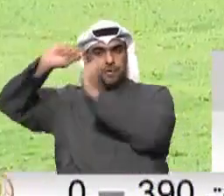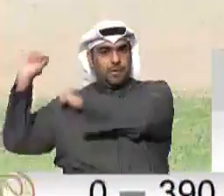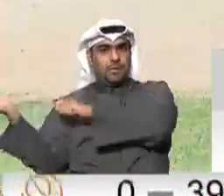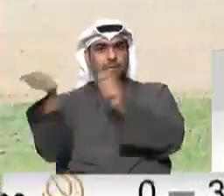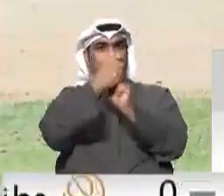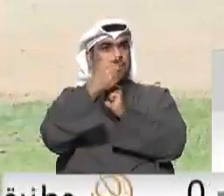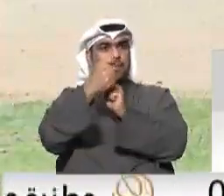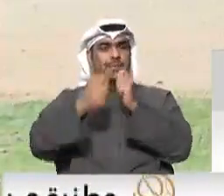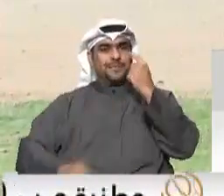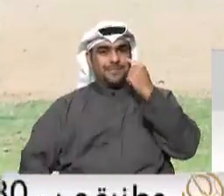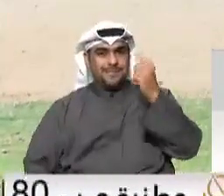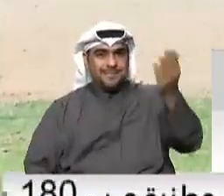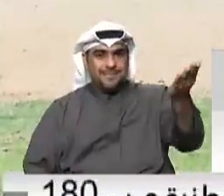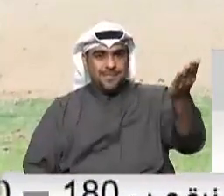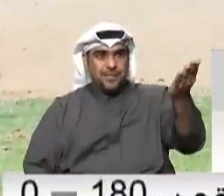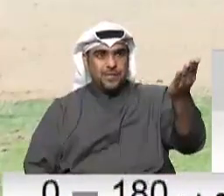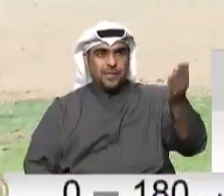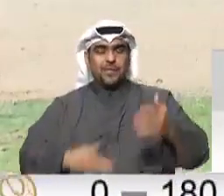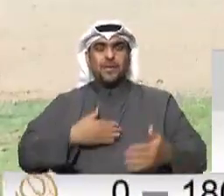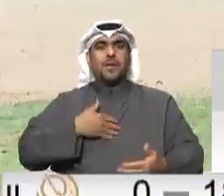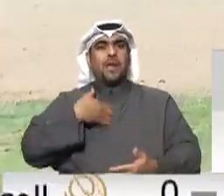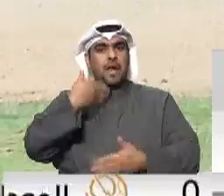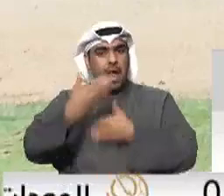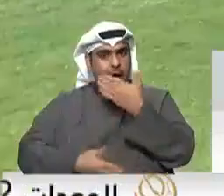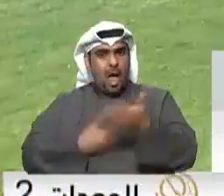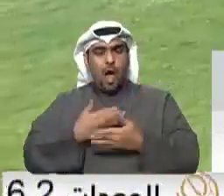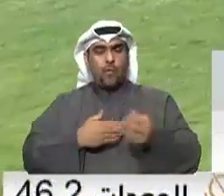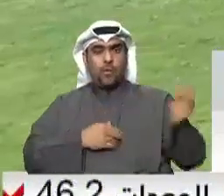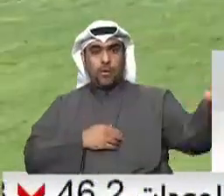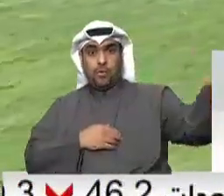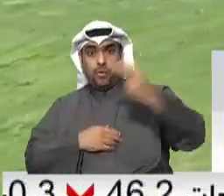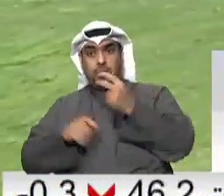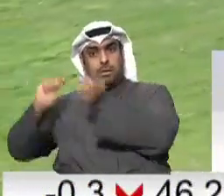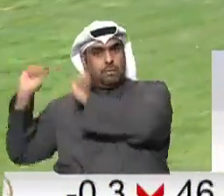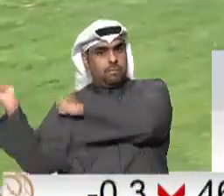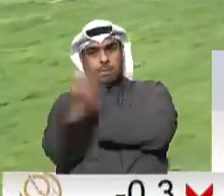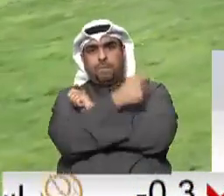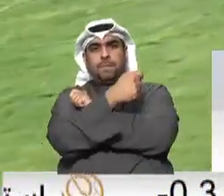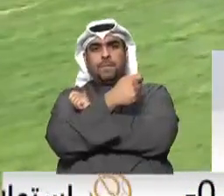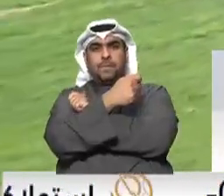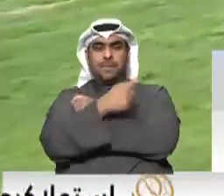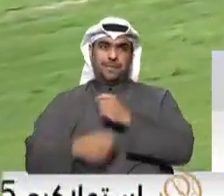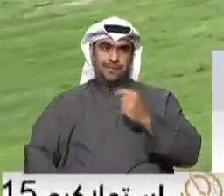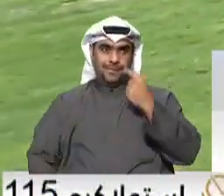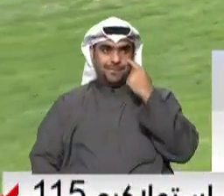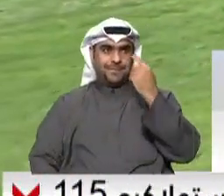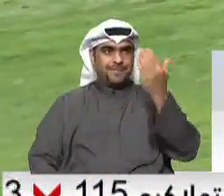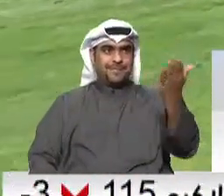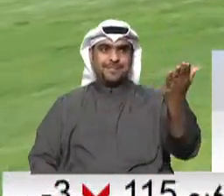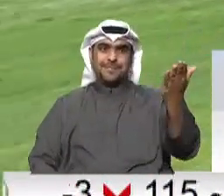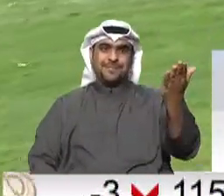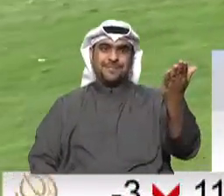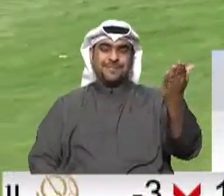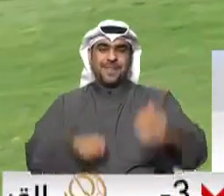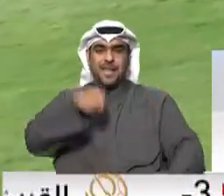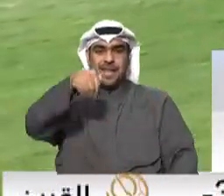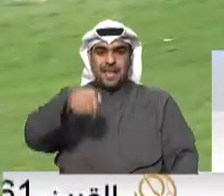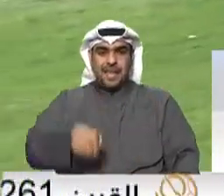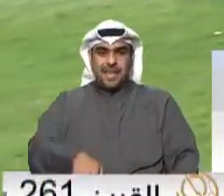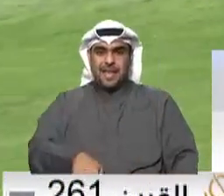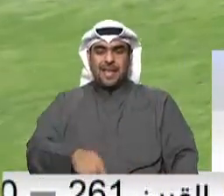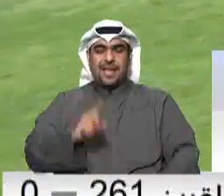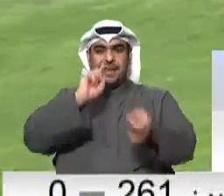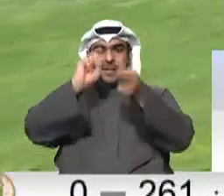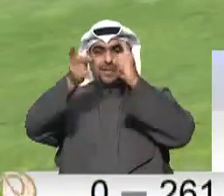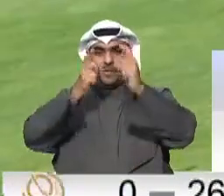المضرب والذي يحاول صد الكرات هذه الاجواء الرياضيه الحماسيه كانت تحت مظله نادي الكريكيت